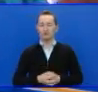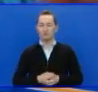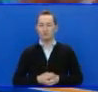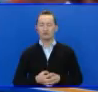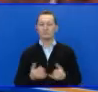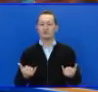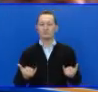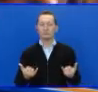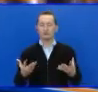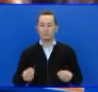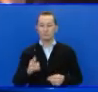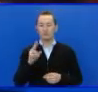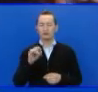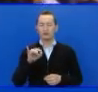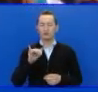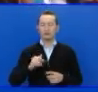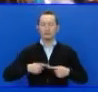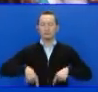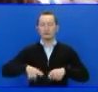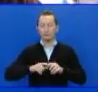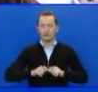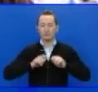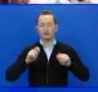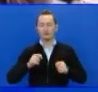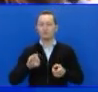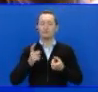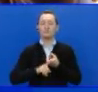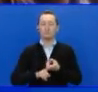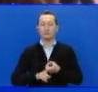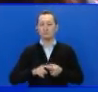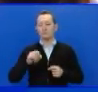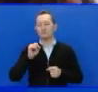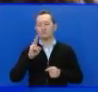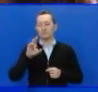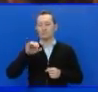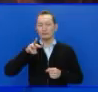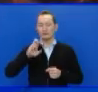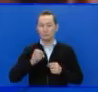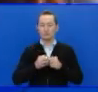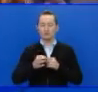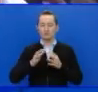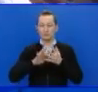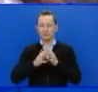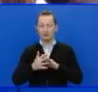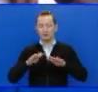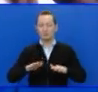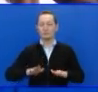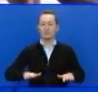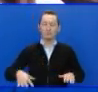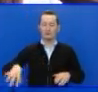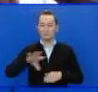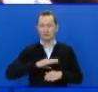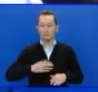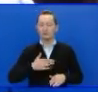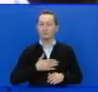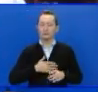Бүгінгі мынау Қаратау жауапкершілігі серіктестігін ұйымдастырумен мынау Ақсүмбе елді мекенінің балаларымызға,